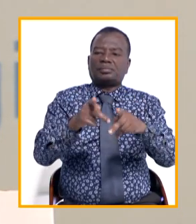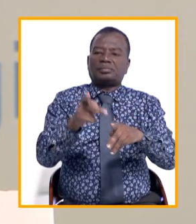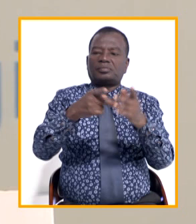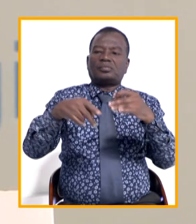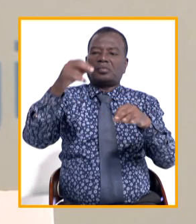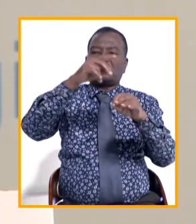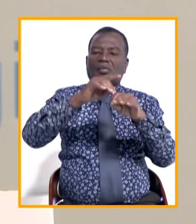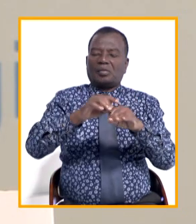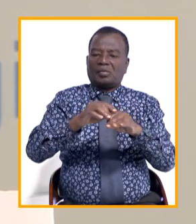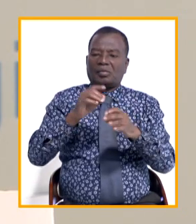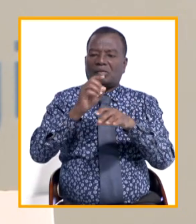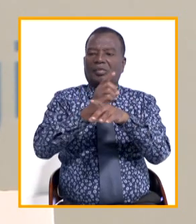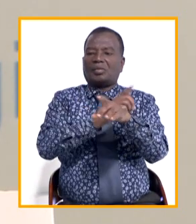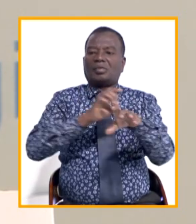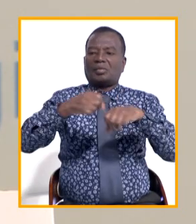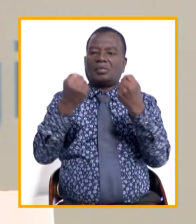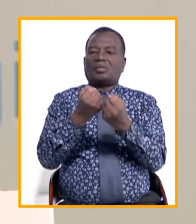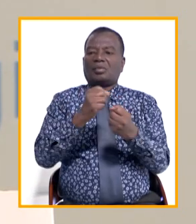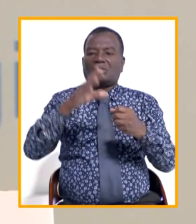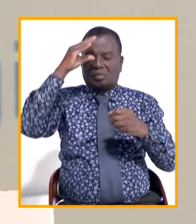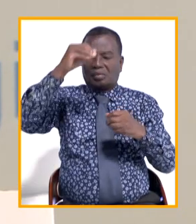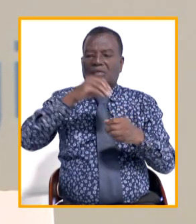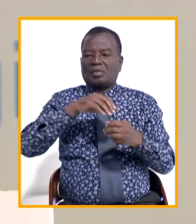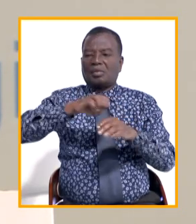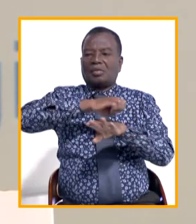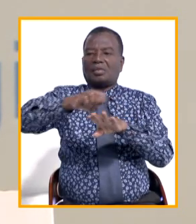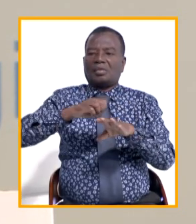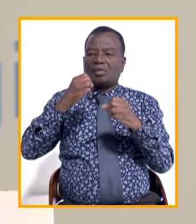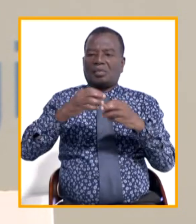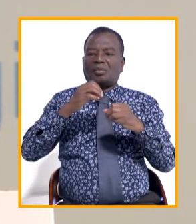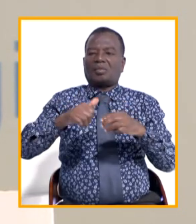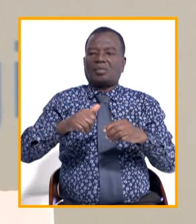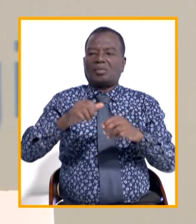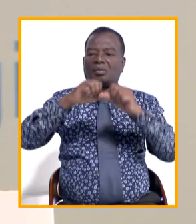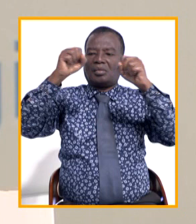développement social et humain qui engage plusieurs secteurs comme la santé,